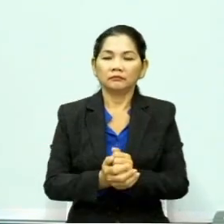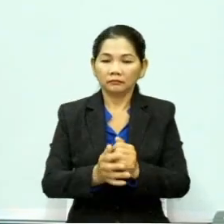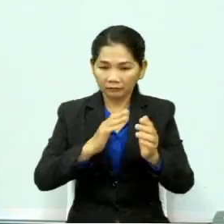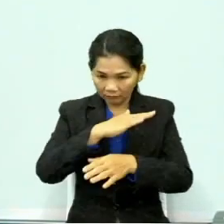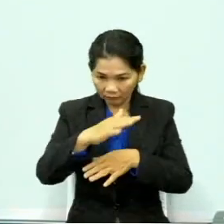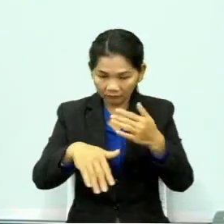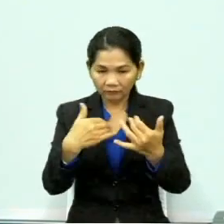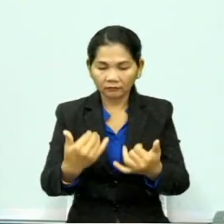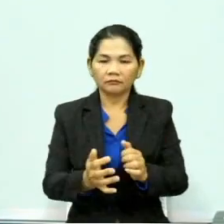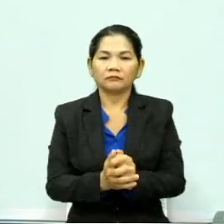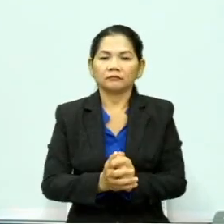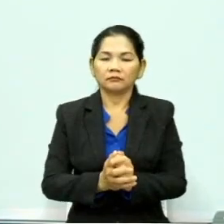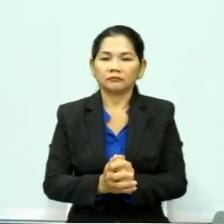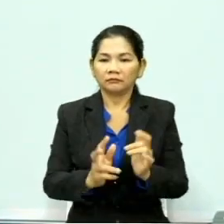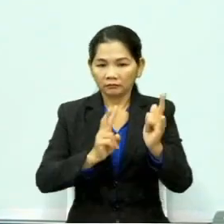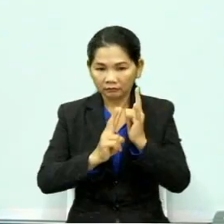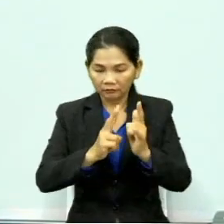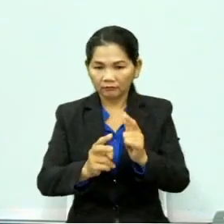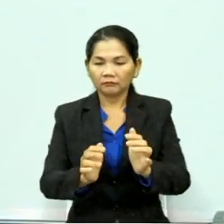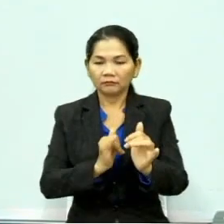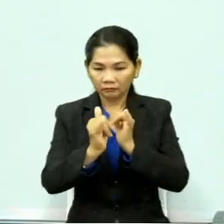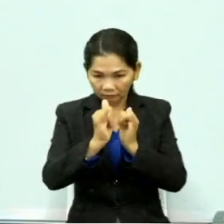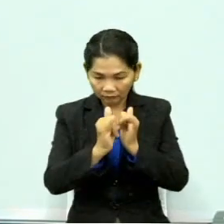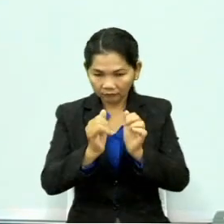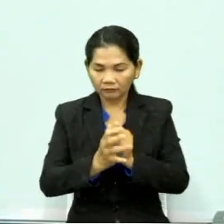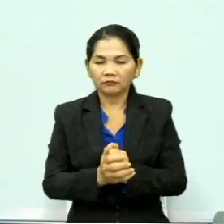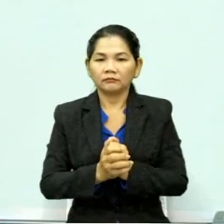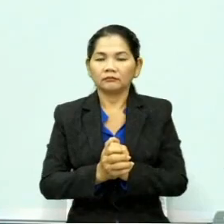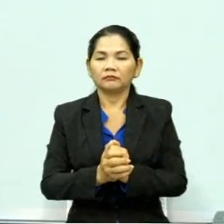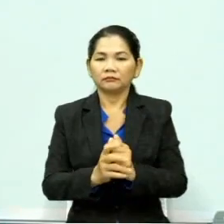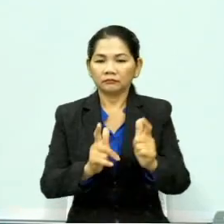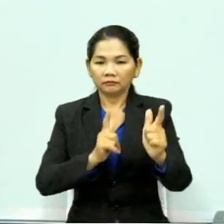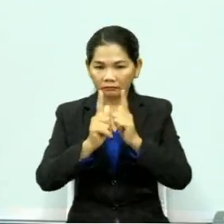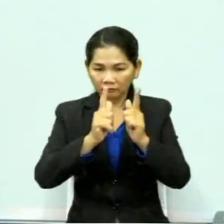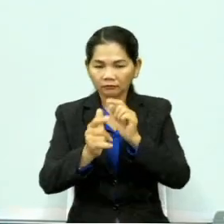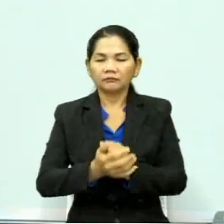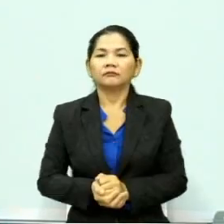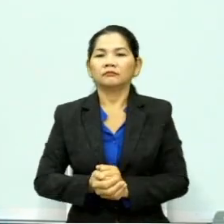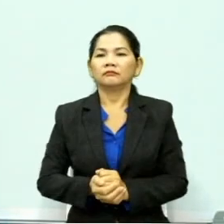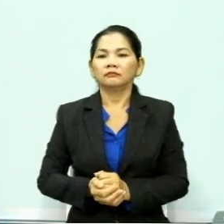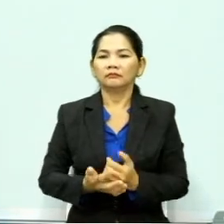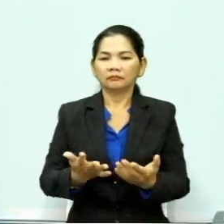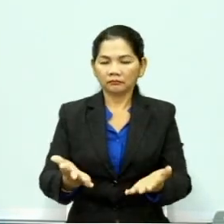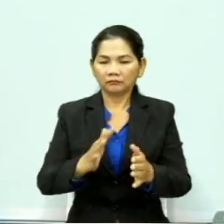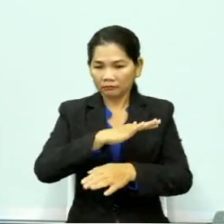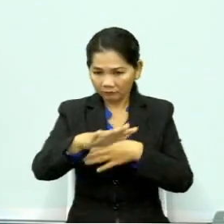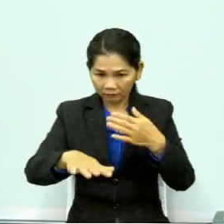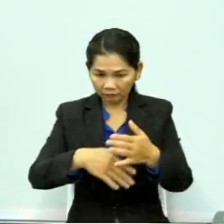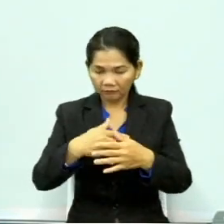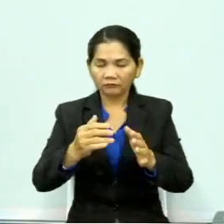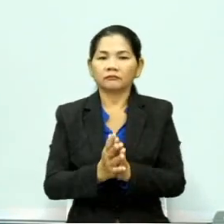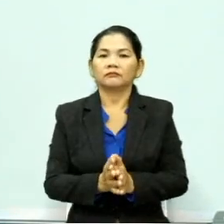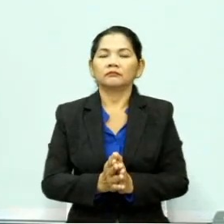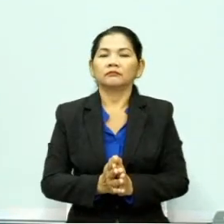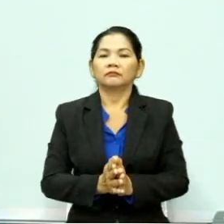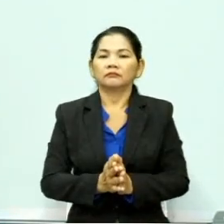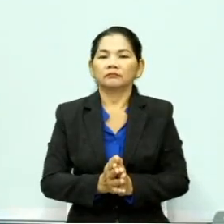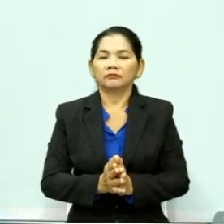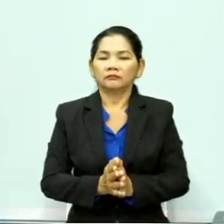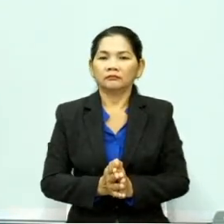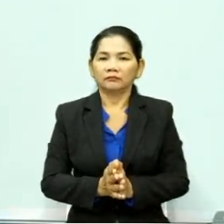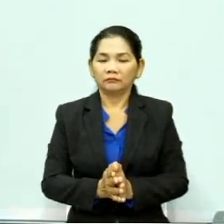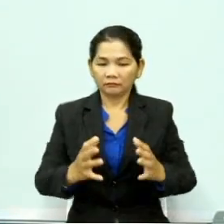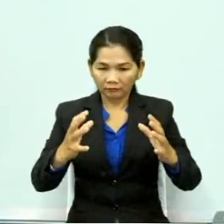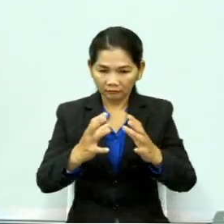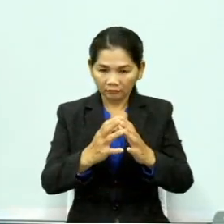à chà bông ôn bằng cá bông ôn chỉ đôn mũi chỉ tuột mũi chỉ luôn chỉ ly nó ngắn á chà tiền ăn nó cứ cái hai thá chía chỉ